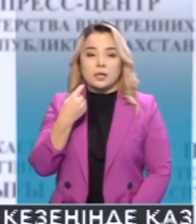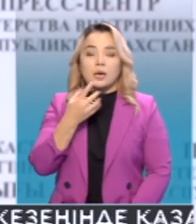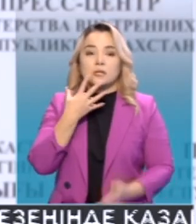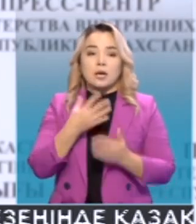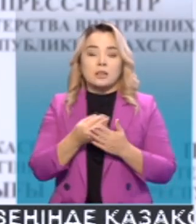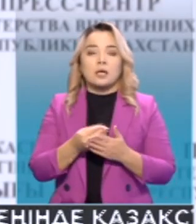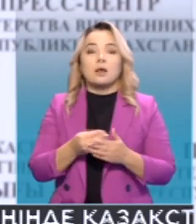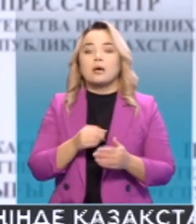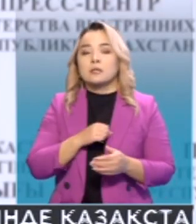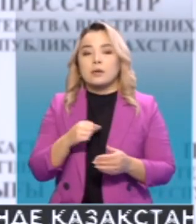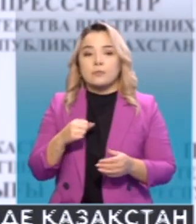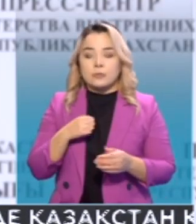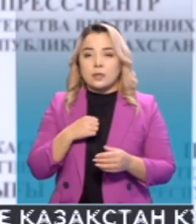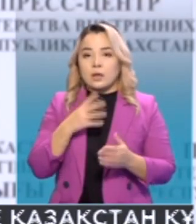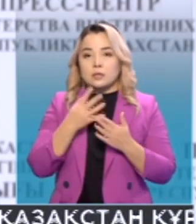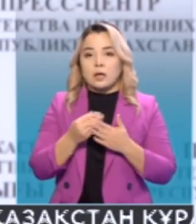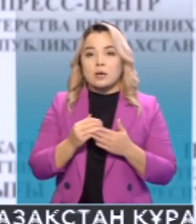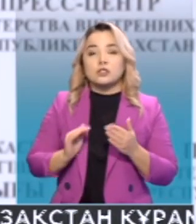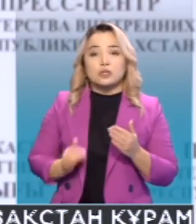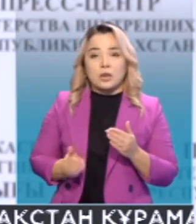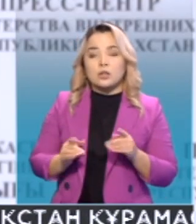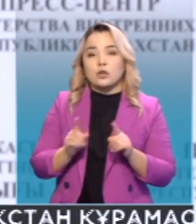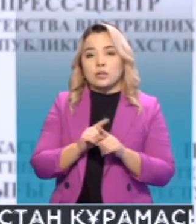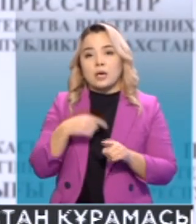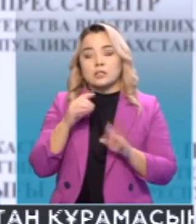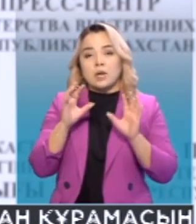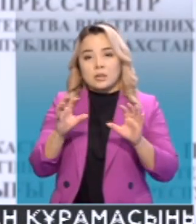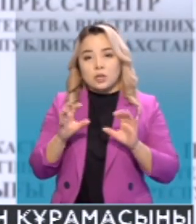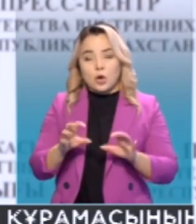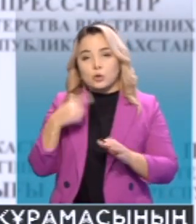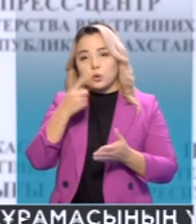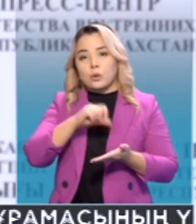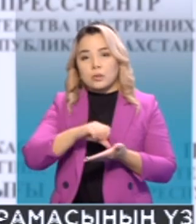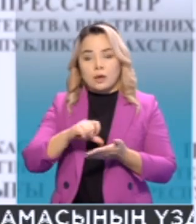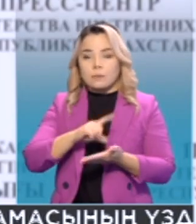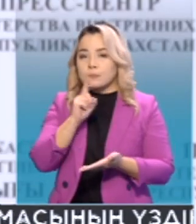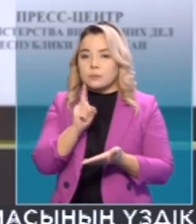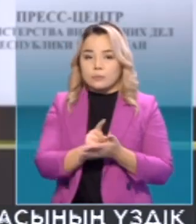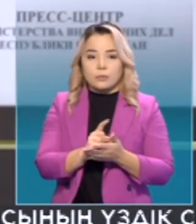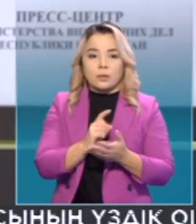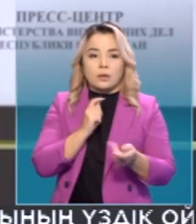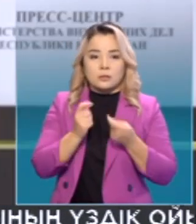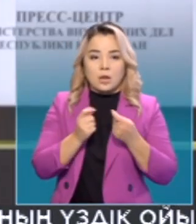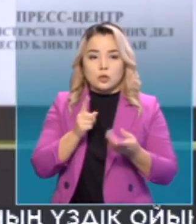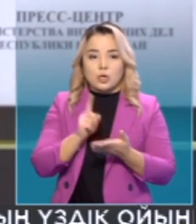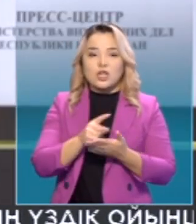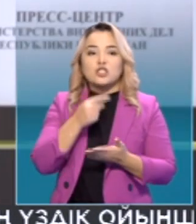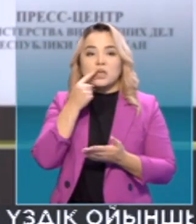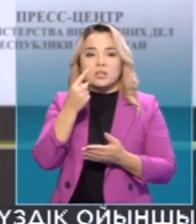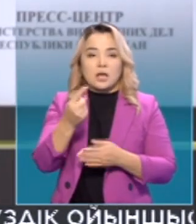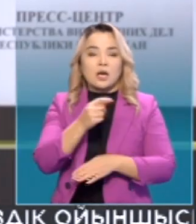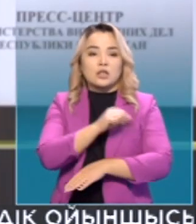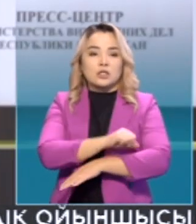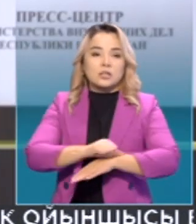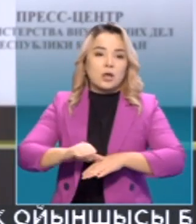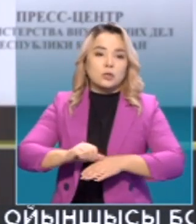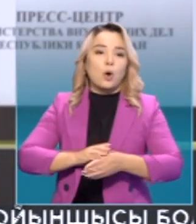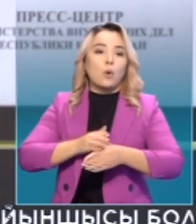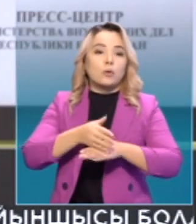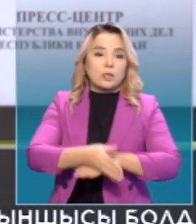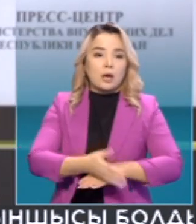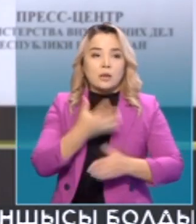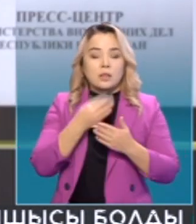заңның осы талаптарын сақтауға міндетті екеніне тағы да назар аударамыз. Ал шетелдік қонақтар